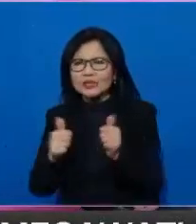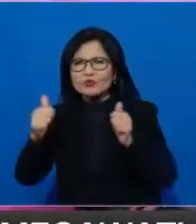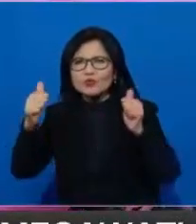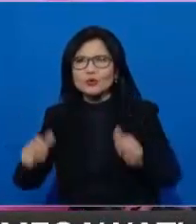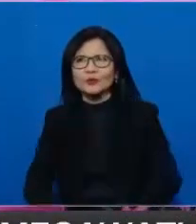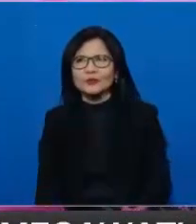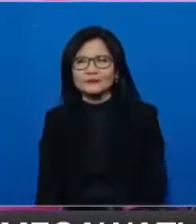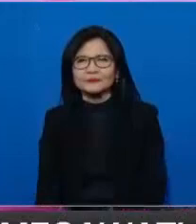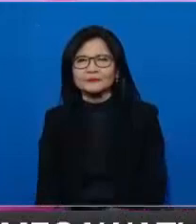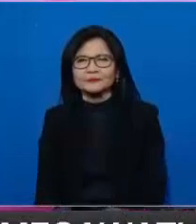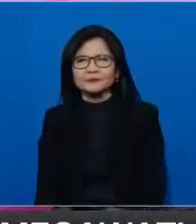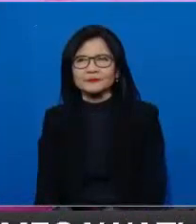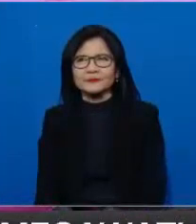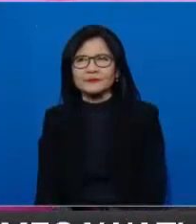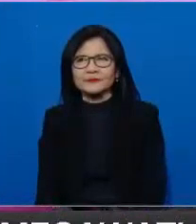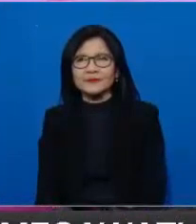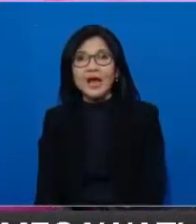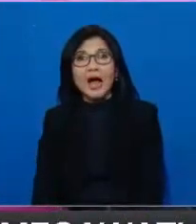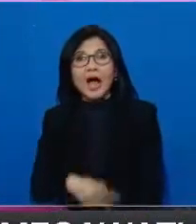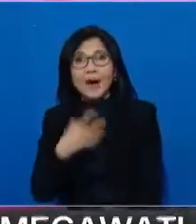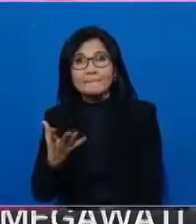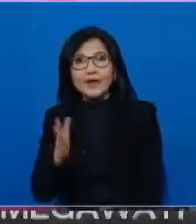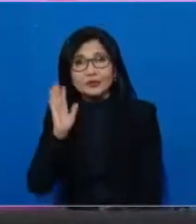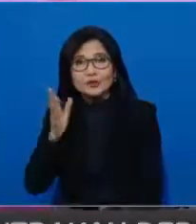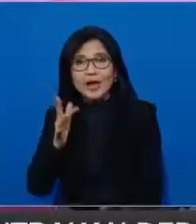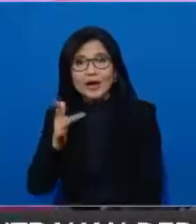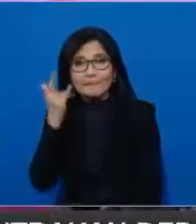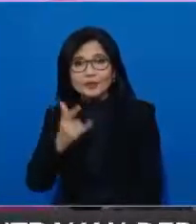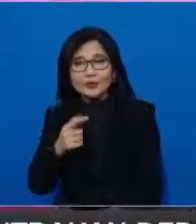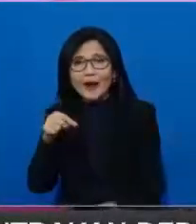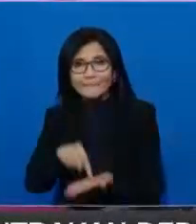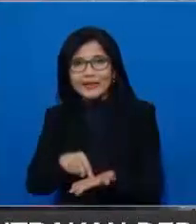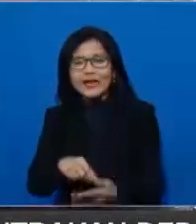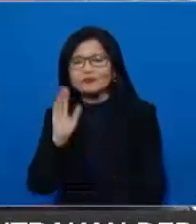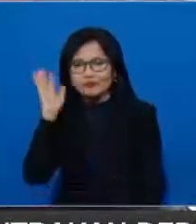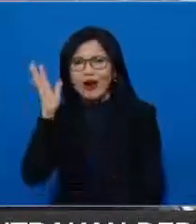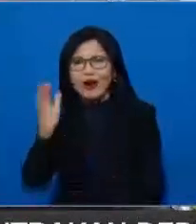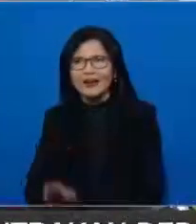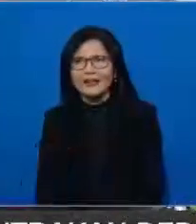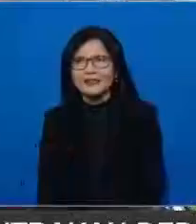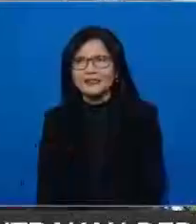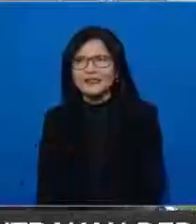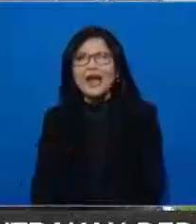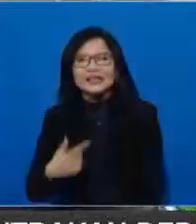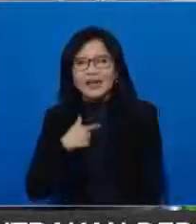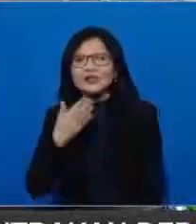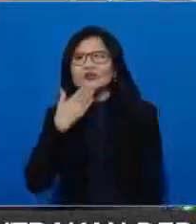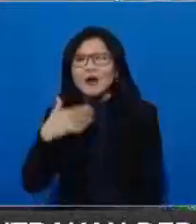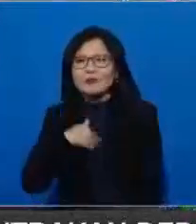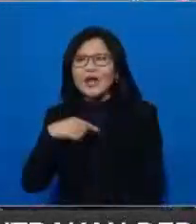Ya. Apakah Ibu sudah menentukan pilihan untuk 14 Februari? Oh sudah. Sama Bu Ado udah pilihan, kita